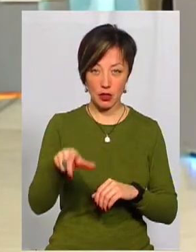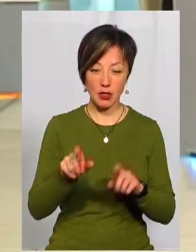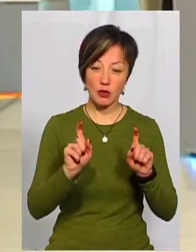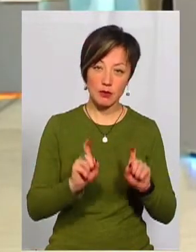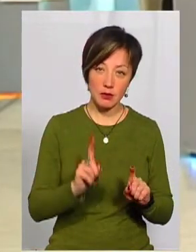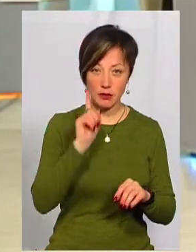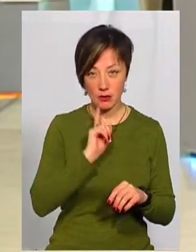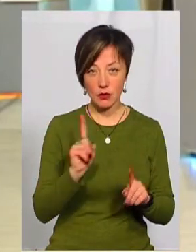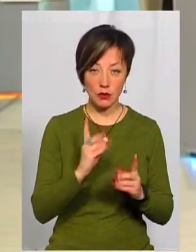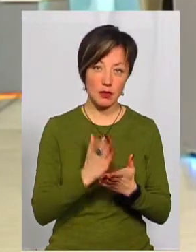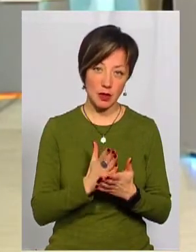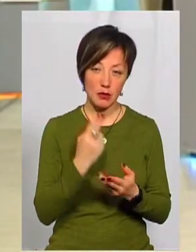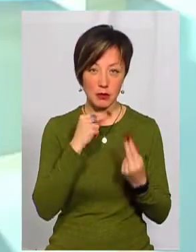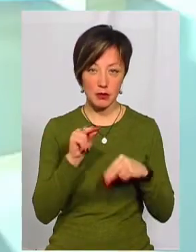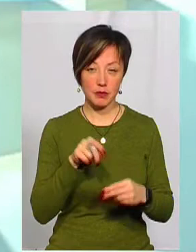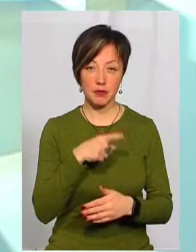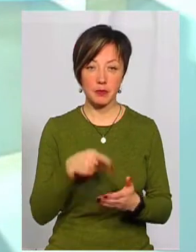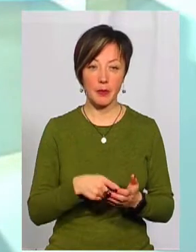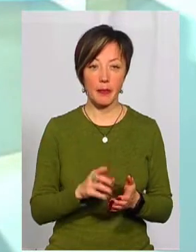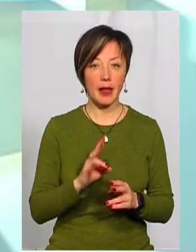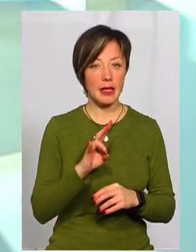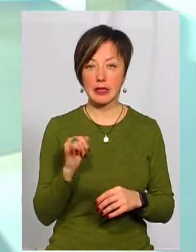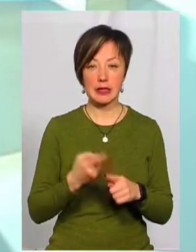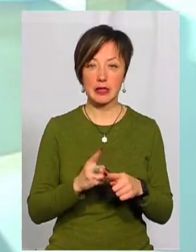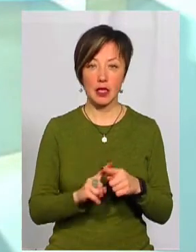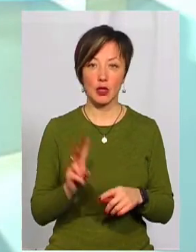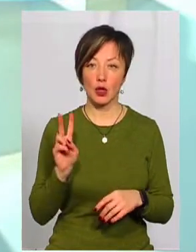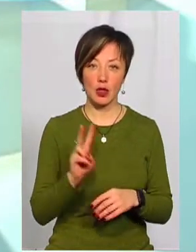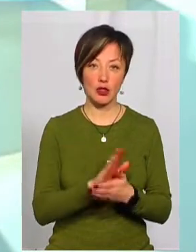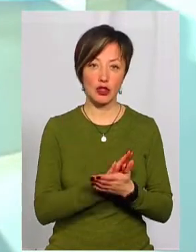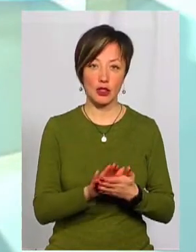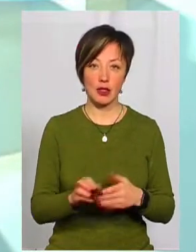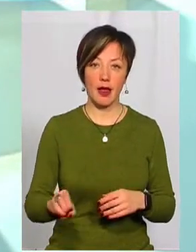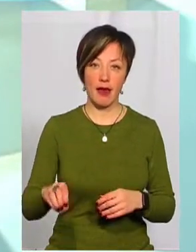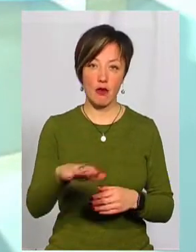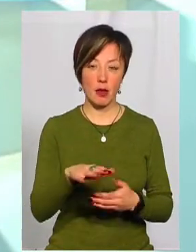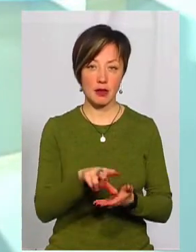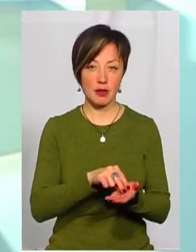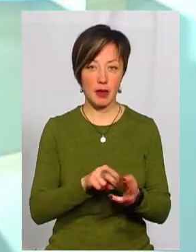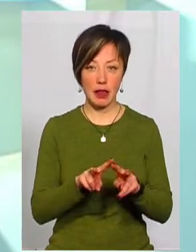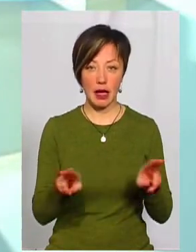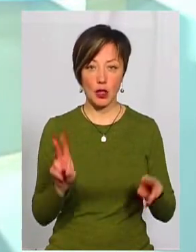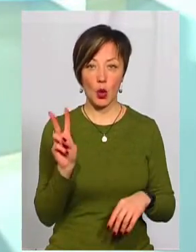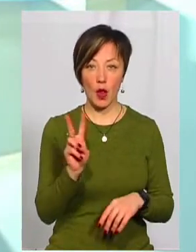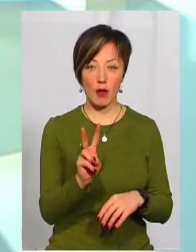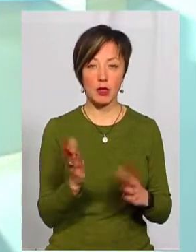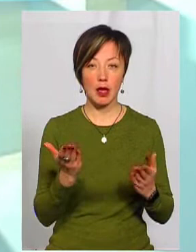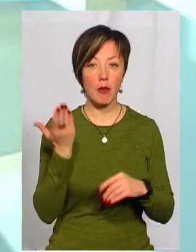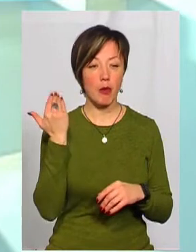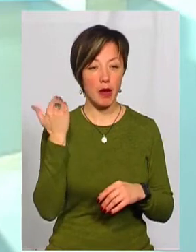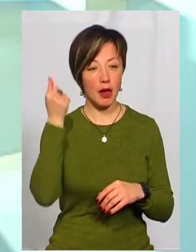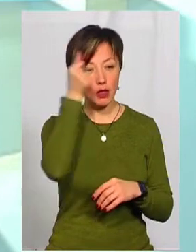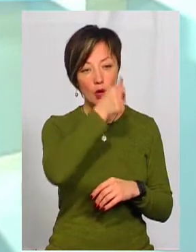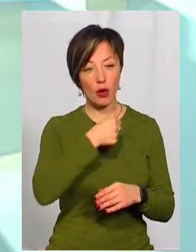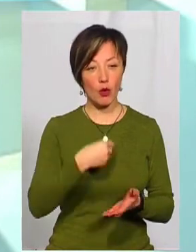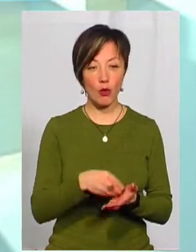якісь поліпшення от саме у комфорті? Ні, це тролейбус чисто європейського взірця. Це такі тролейбуси, які попередні роки